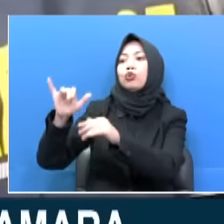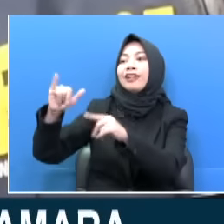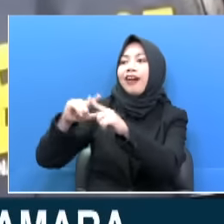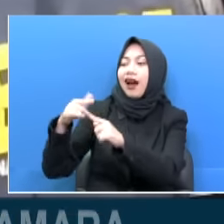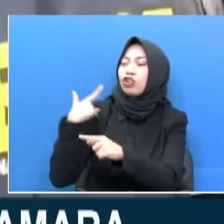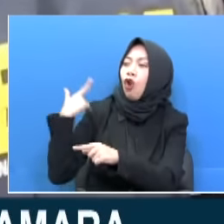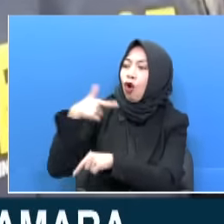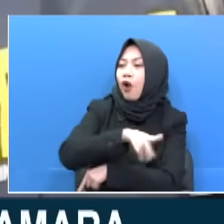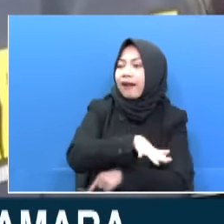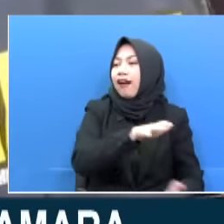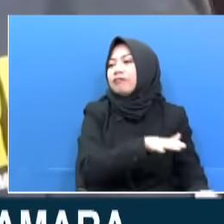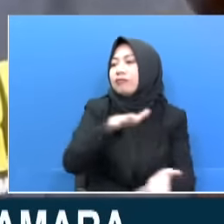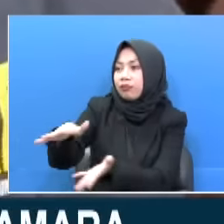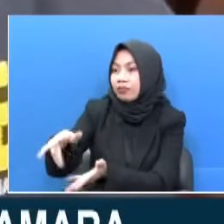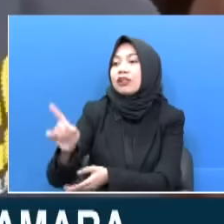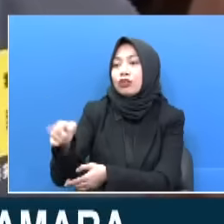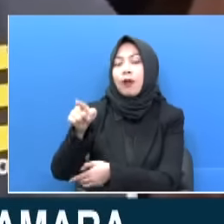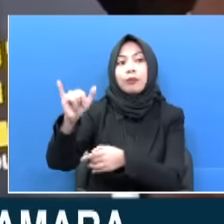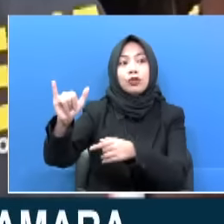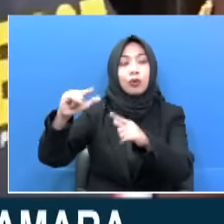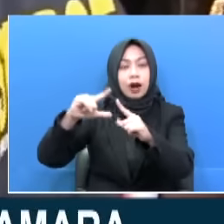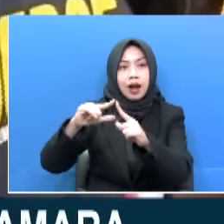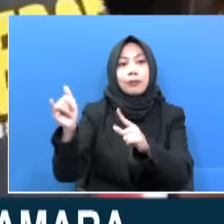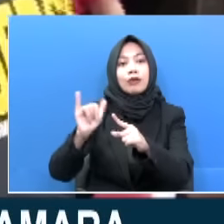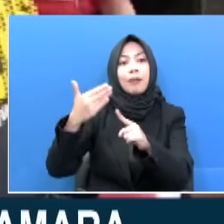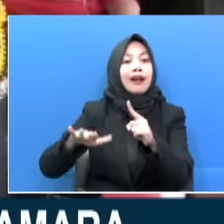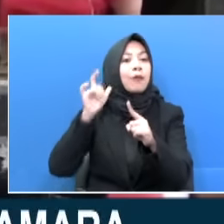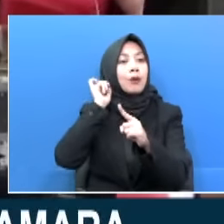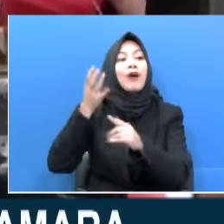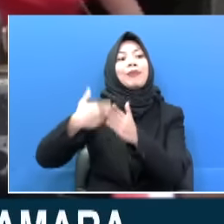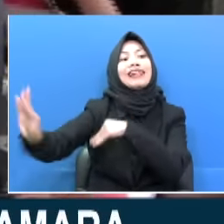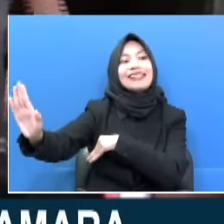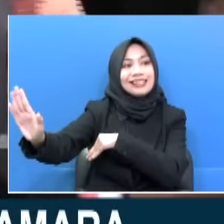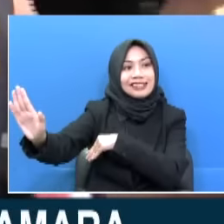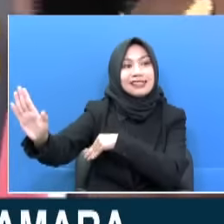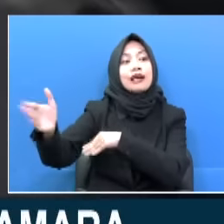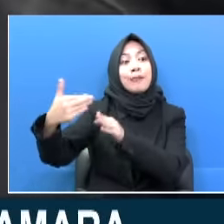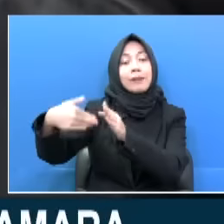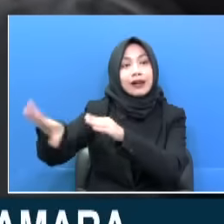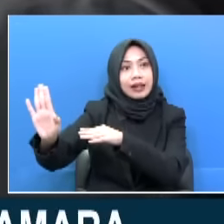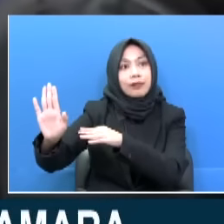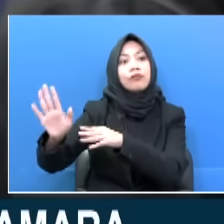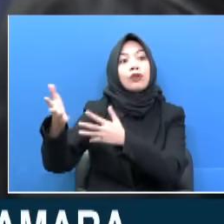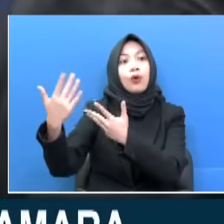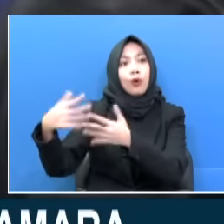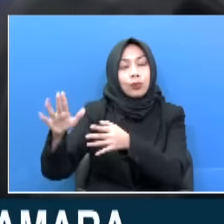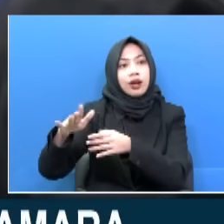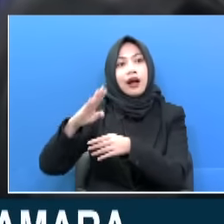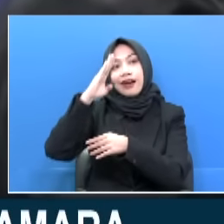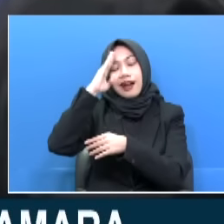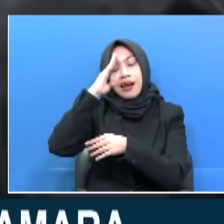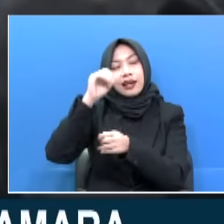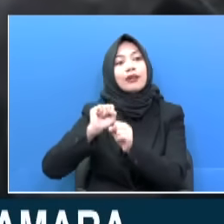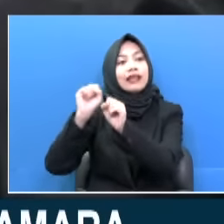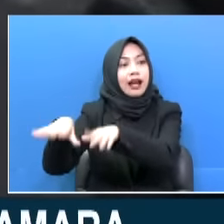tersangka Karena pada saat itu Yuda di luar bersama putrinya artis FTV ini kemudian meninggalkan putranya untuk